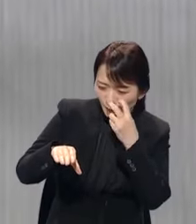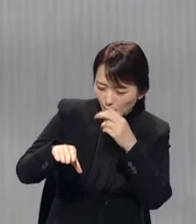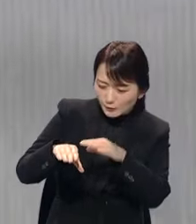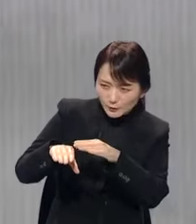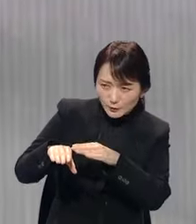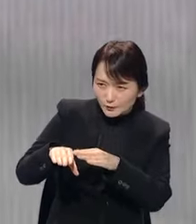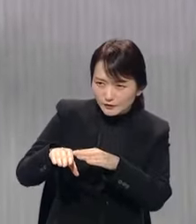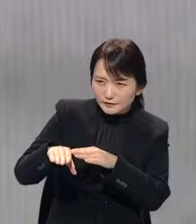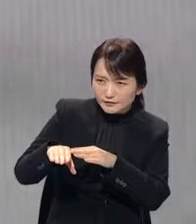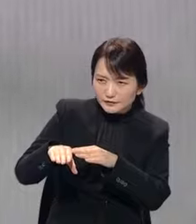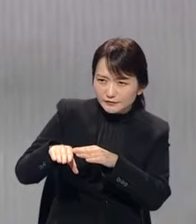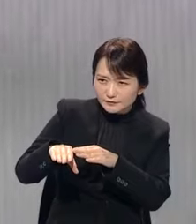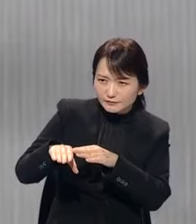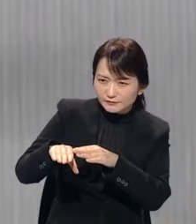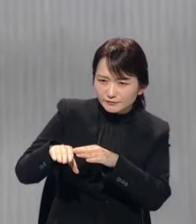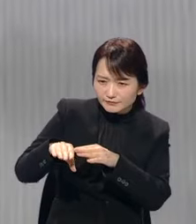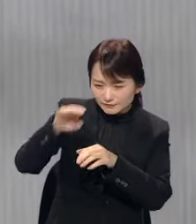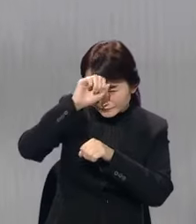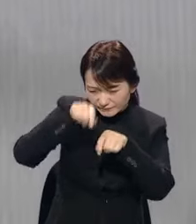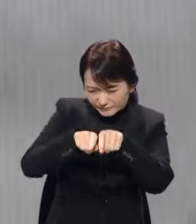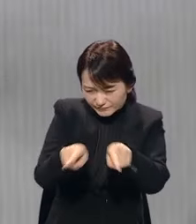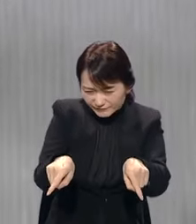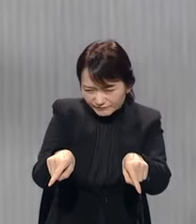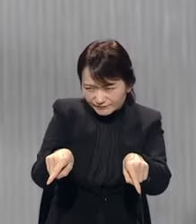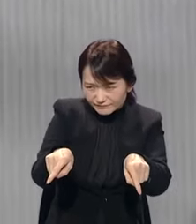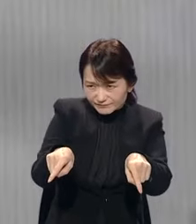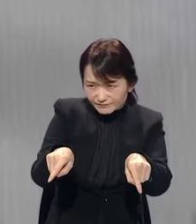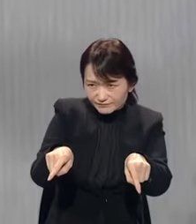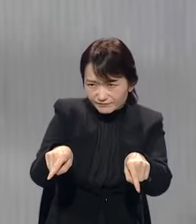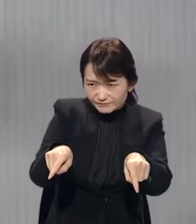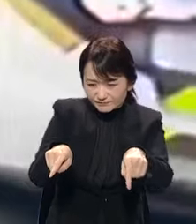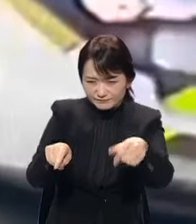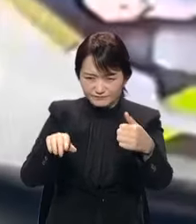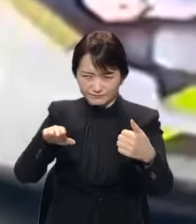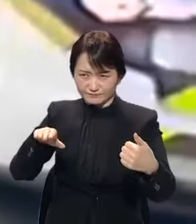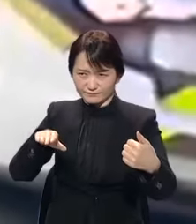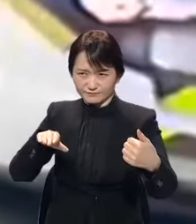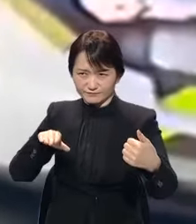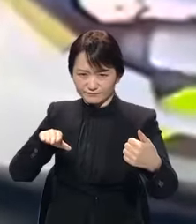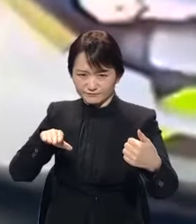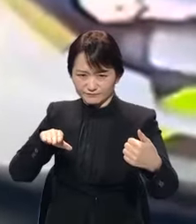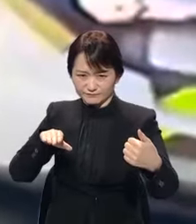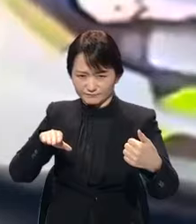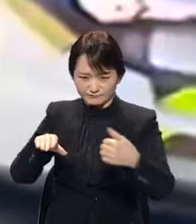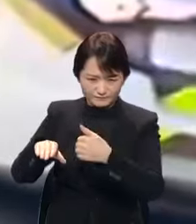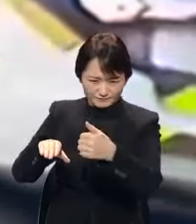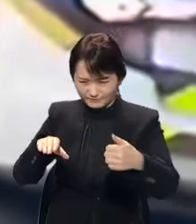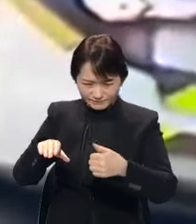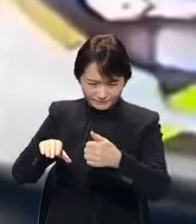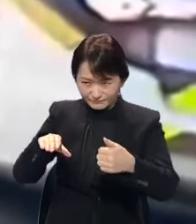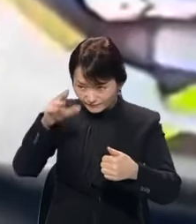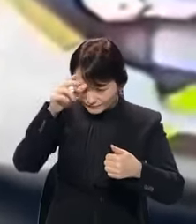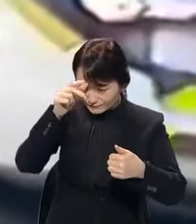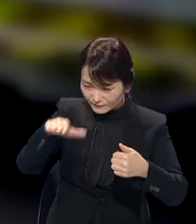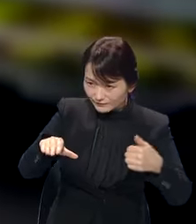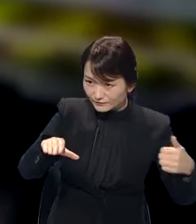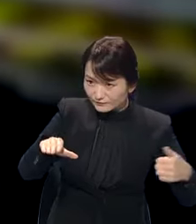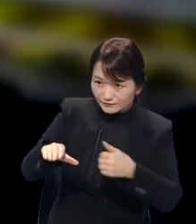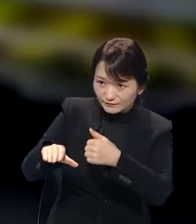뒤에도 미련이 남았는지 다리를 쫙 벌리고 다부진자에서 집에 안 가 지금 안 갈래 지금 그러더니 이제 다시 경찰차로 오더니